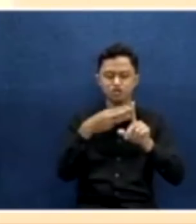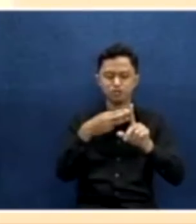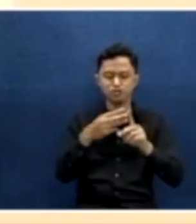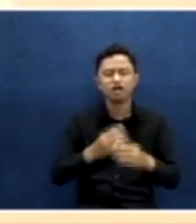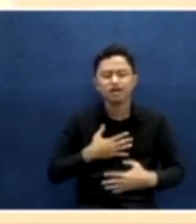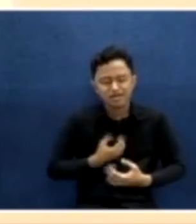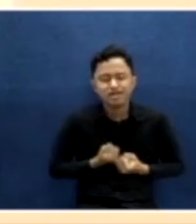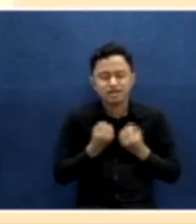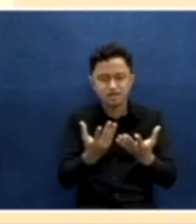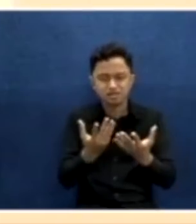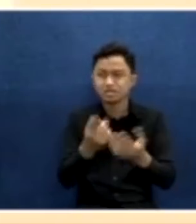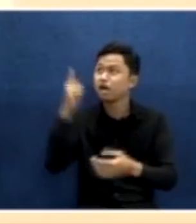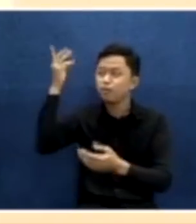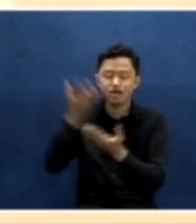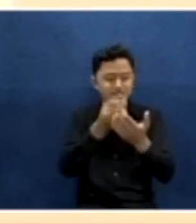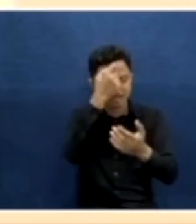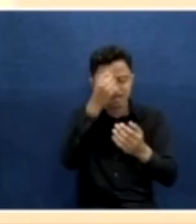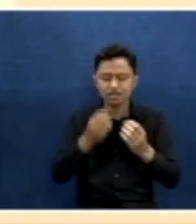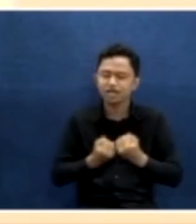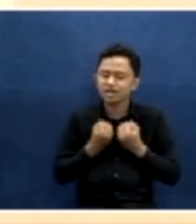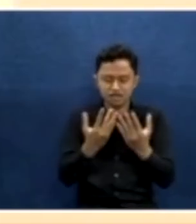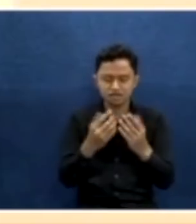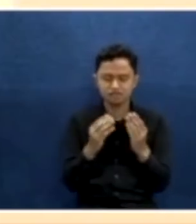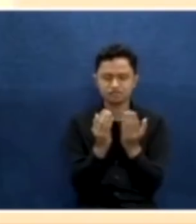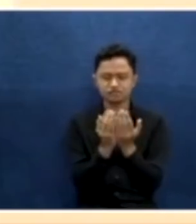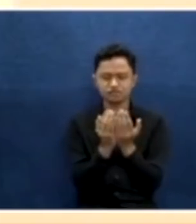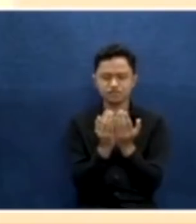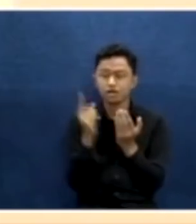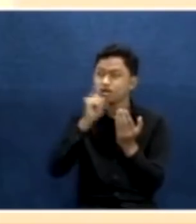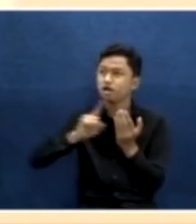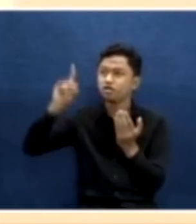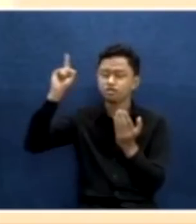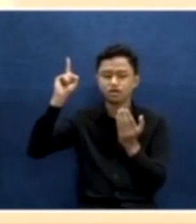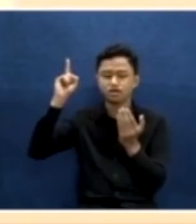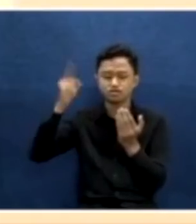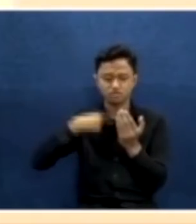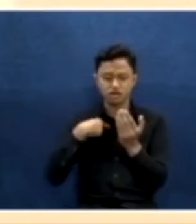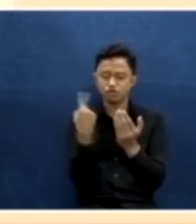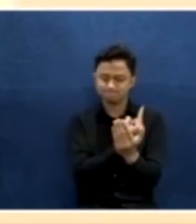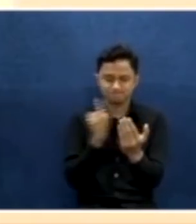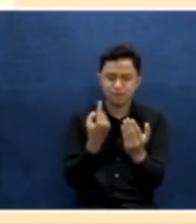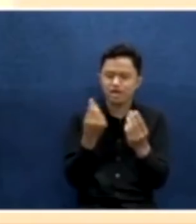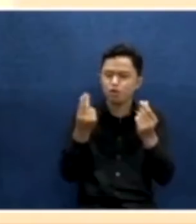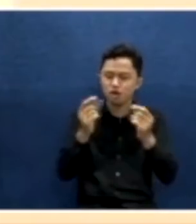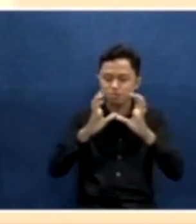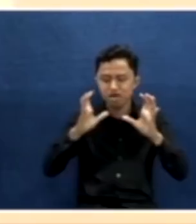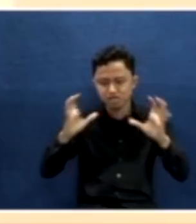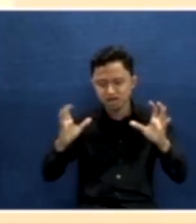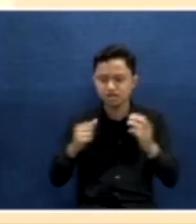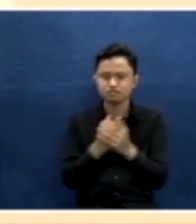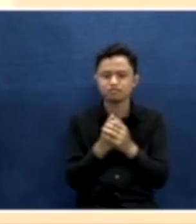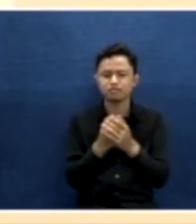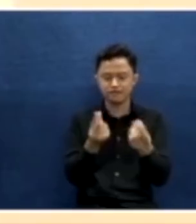yang kau berikan kepadanya Ya Allah Apabila ada diantara kami diberikan kelapangan dalam harta diberikan kelapangan